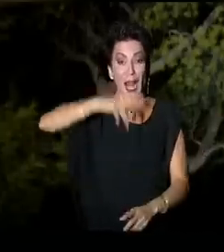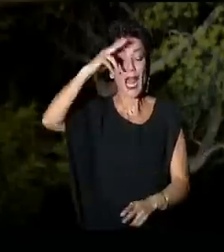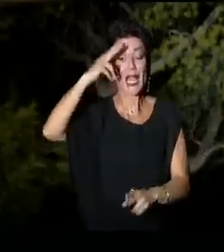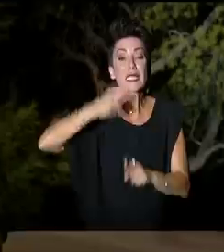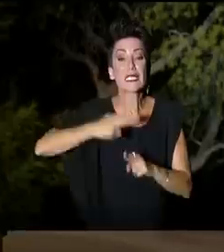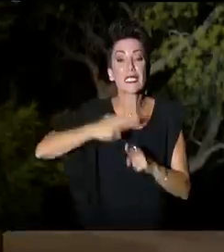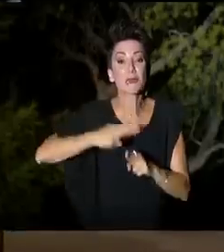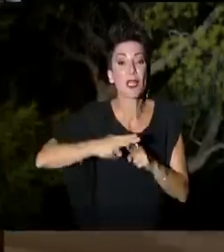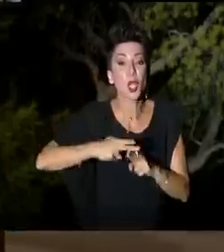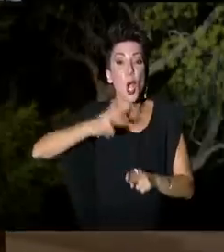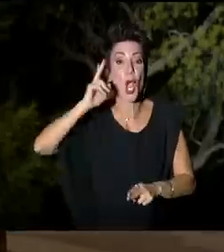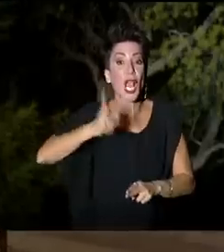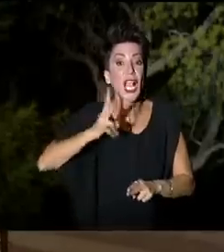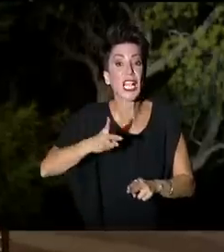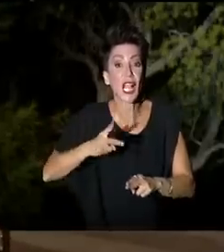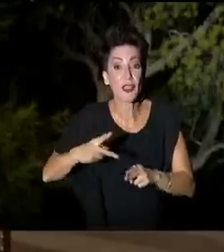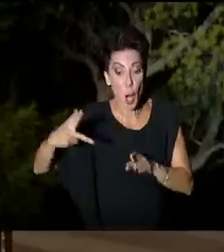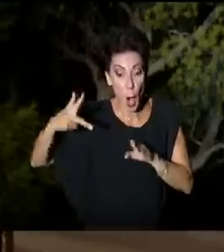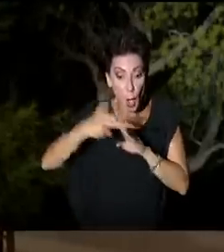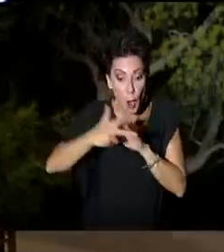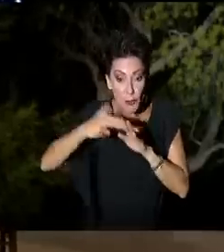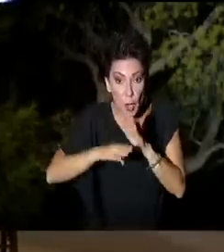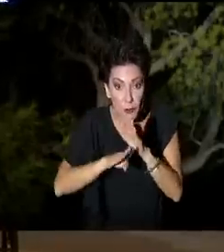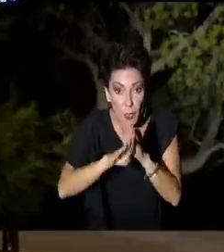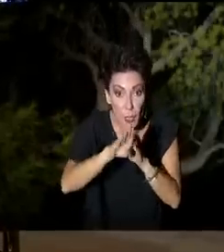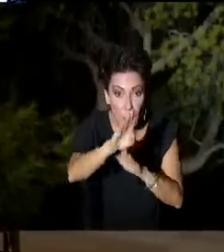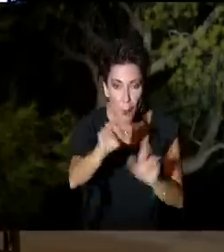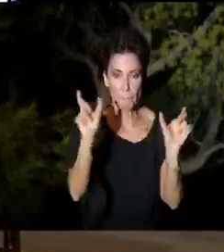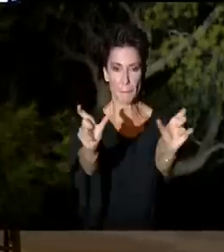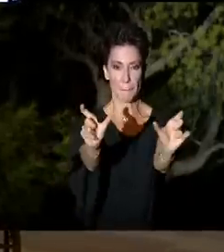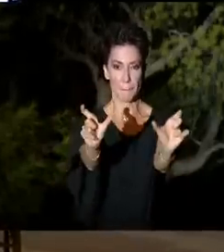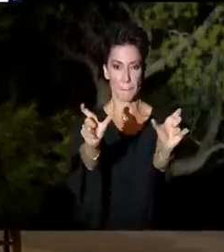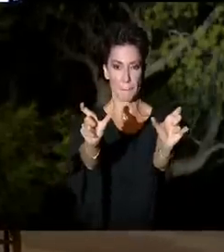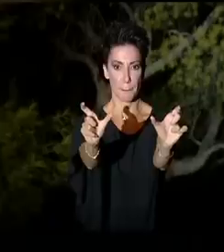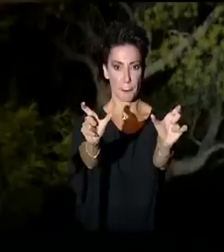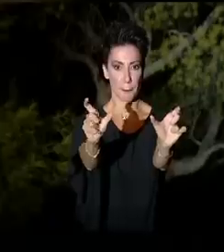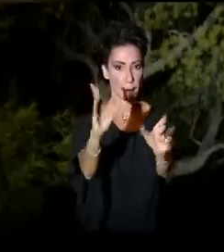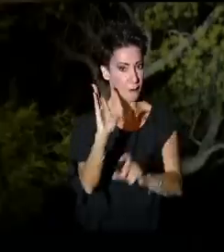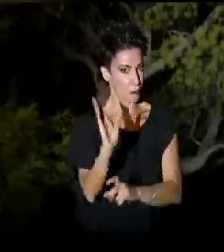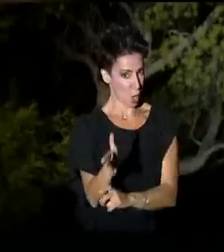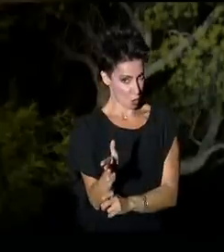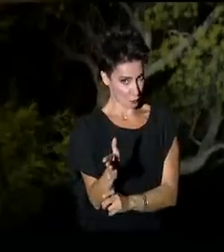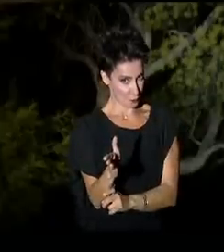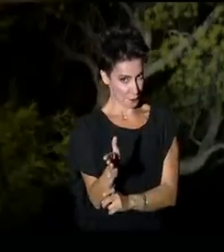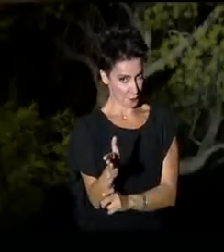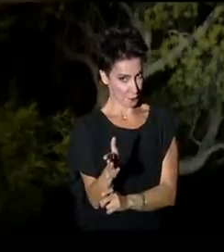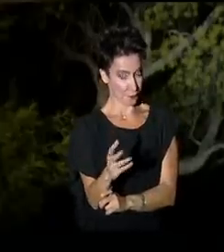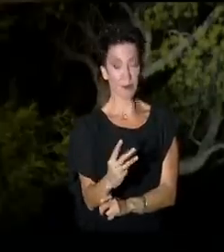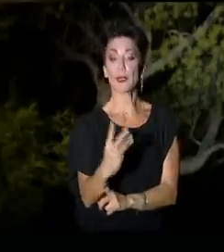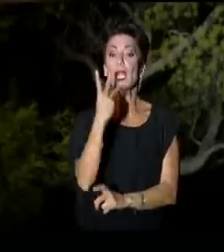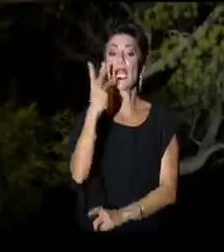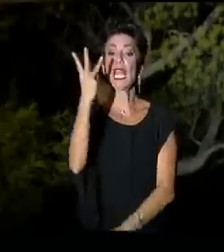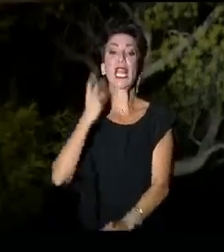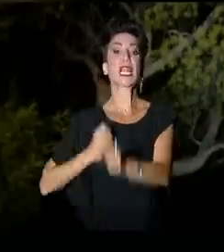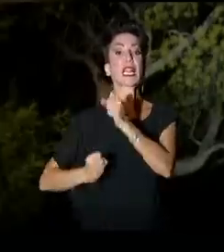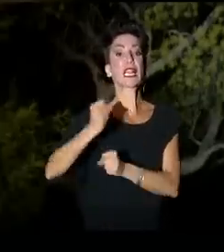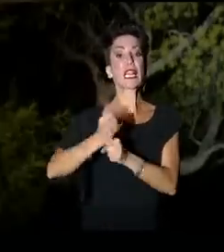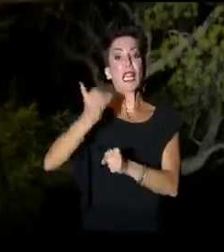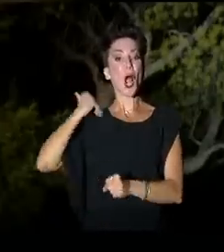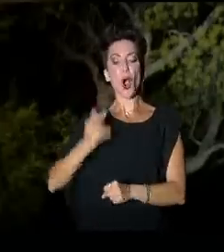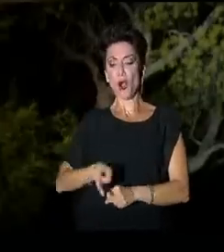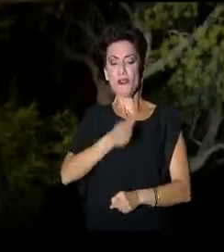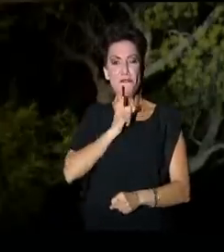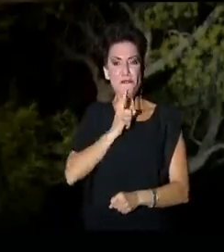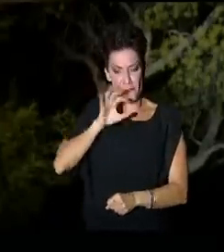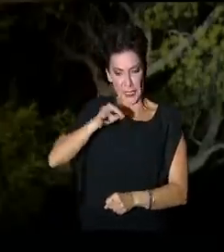μας προς την πρόοδο. Πριν από 3 χρόνια, στο ίδιο περίπου σημείο, στην